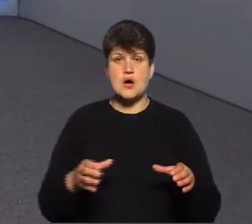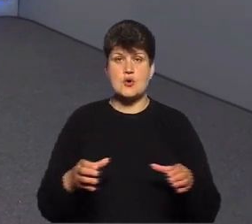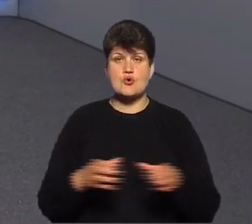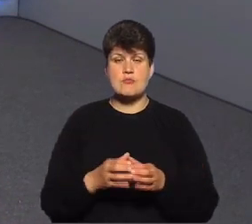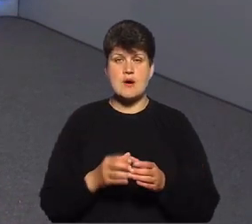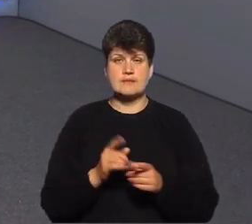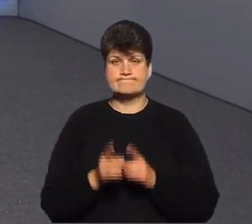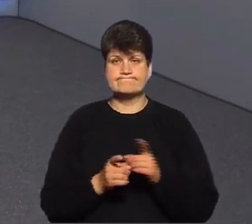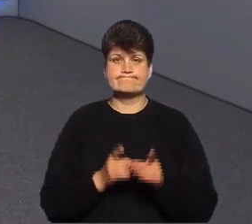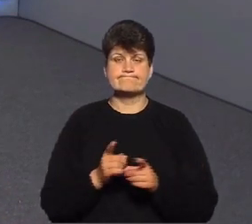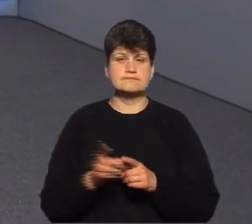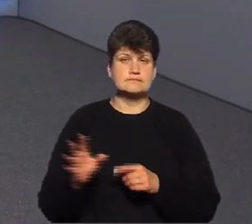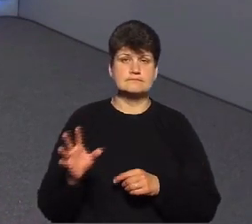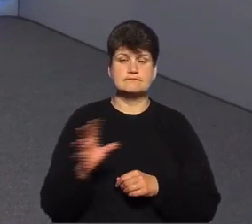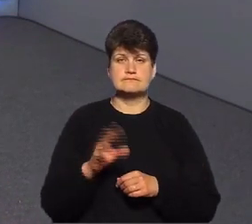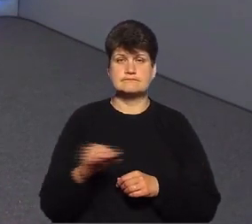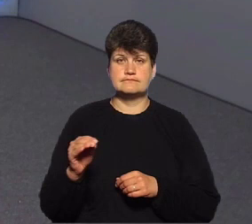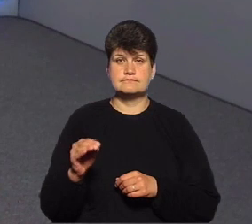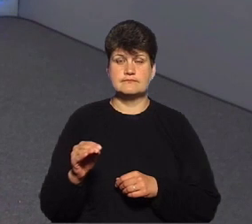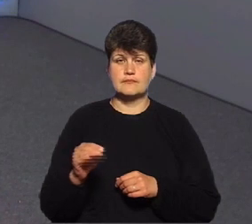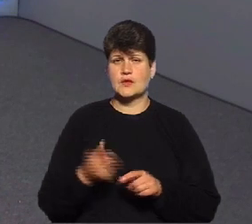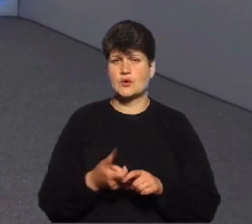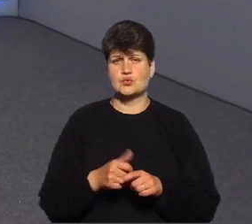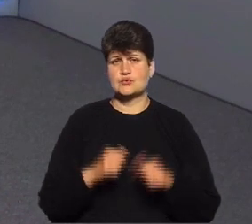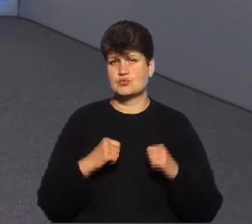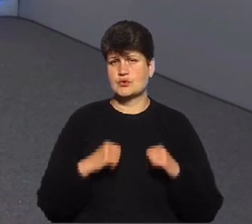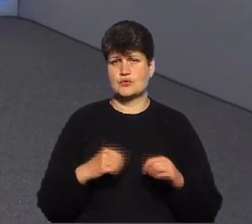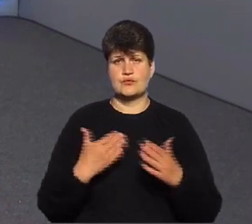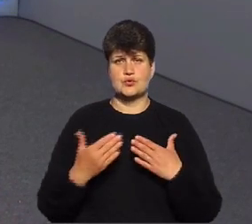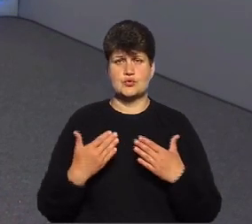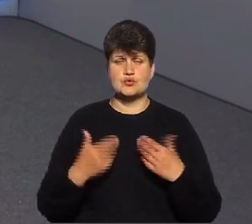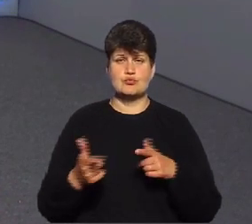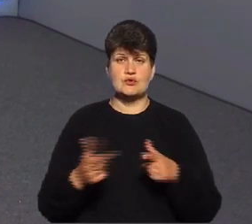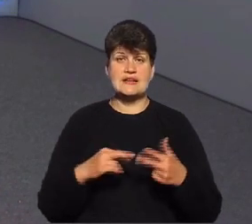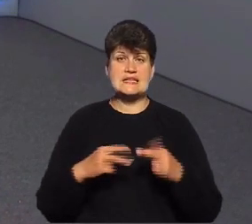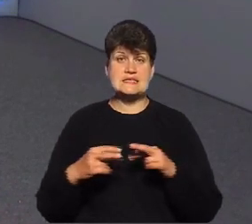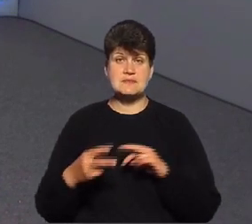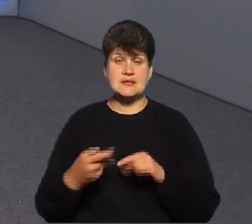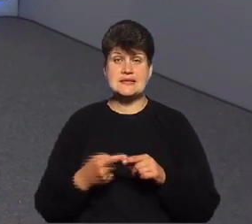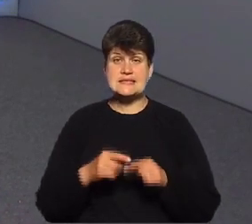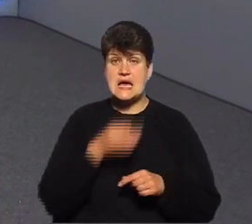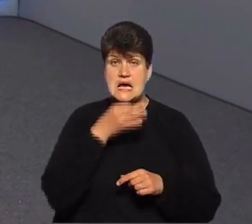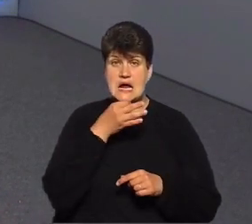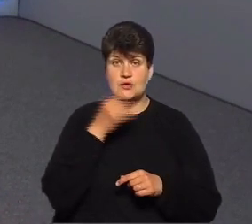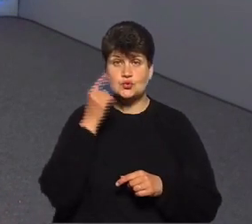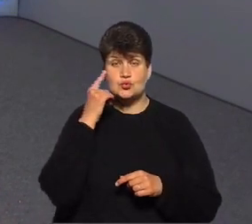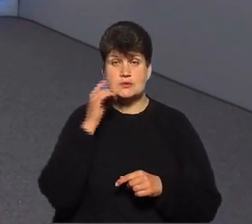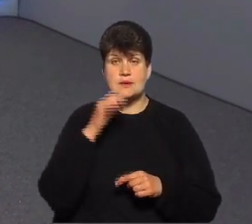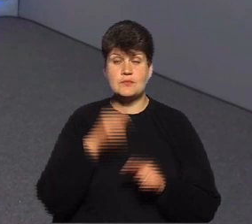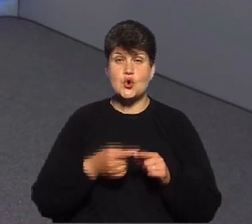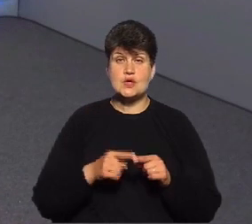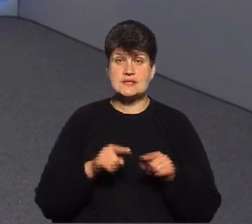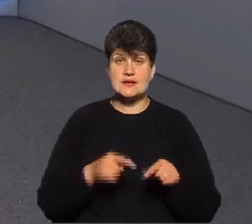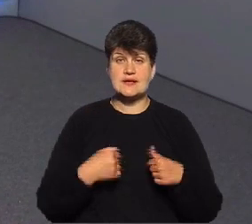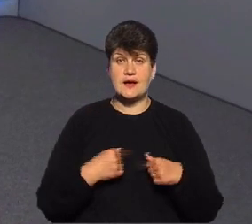Тобто дуже спокійно ставлюсь до того, щоб готувати свою заміну, але це, напевно, рано думати про це, оскільки я тут всього